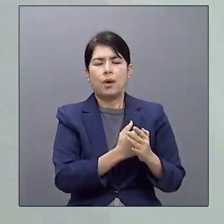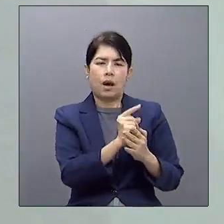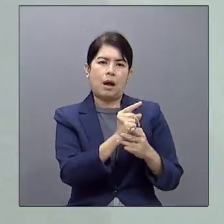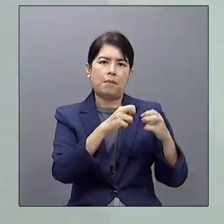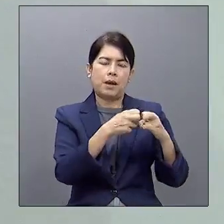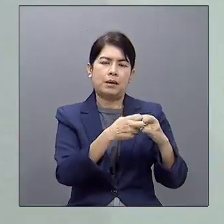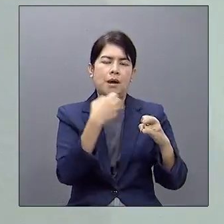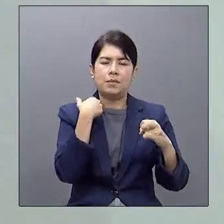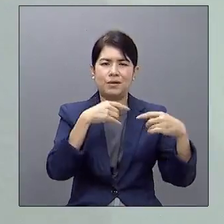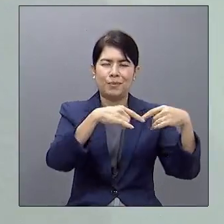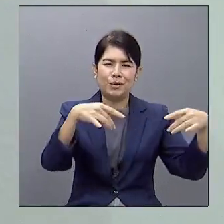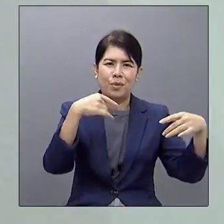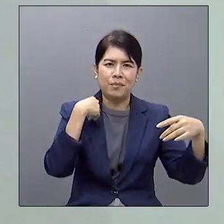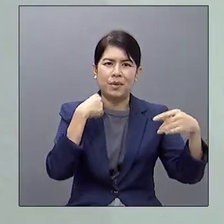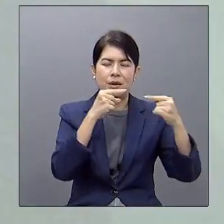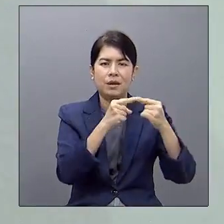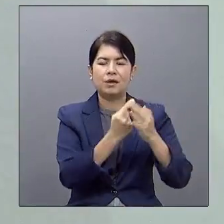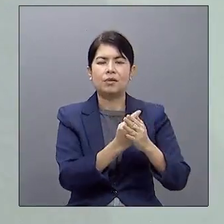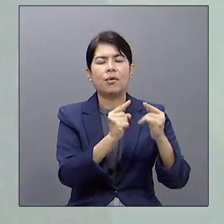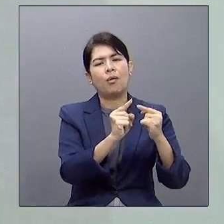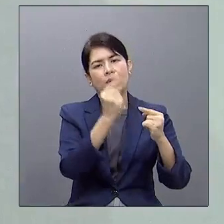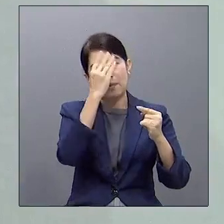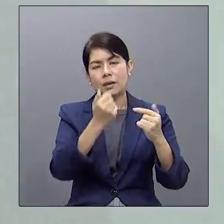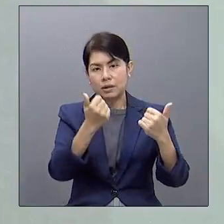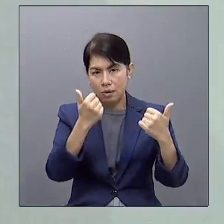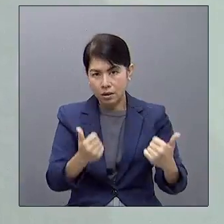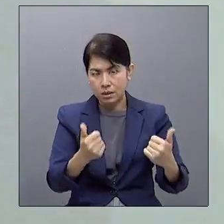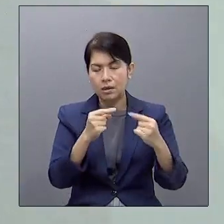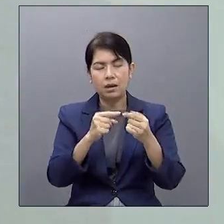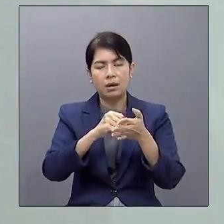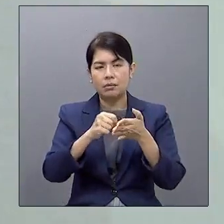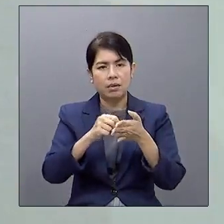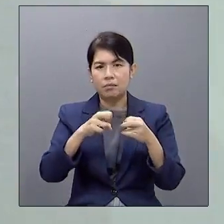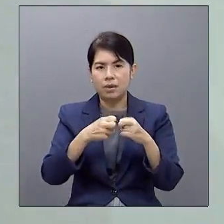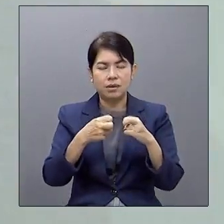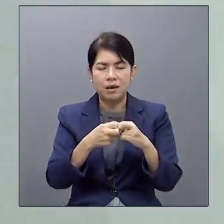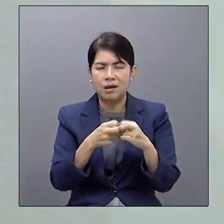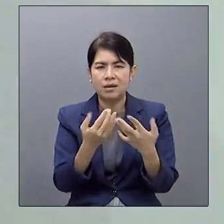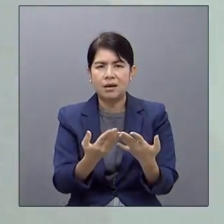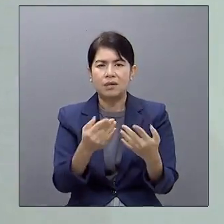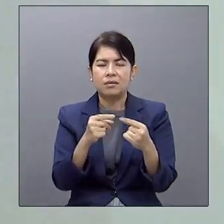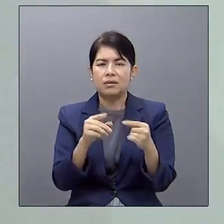ก้ไขปัญหามันก็มาเห็นชัดณขณะนี้นะคะว่ายังคงเป็นปัญหาที่เกิดขึ้นอย่างซ้ำซากแล้วก็ชัดเจน